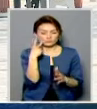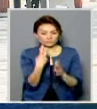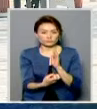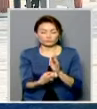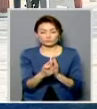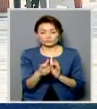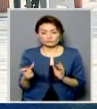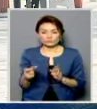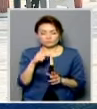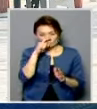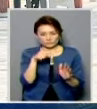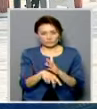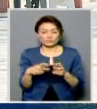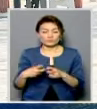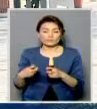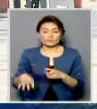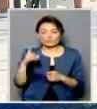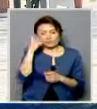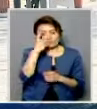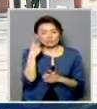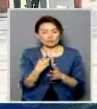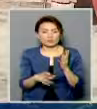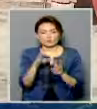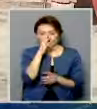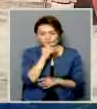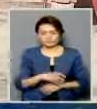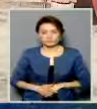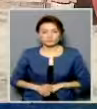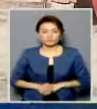для людей в состоянии алкогольного опьянения с улицы.